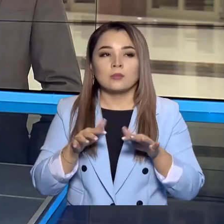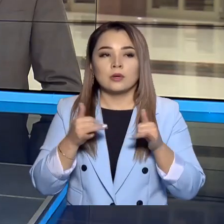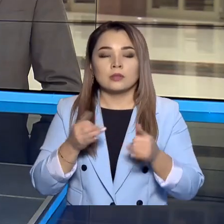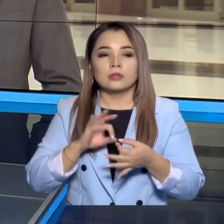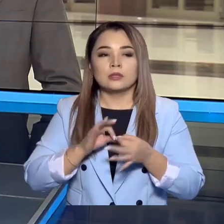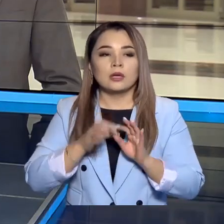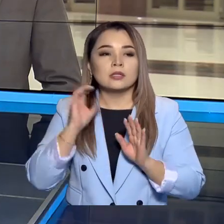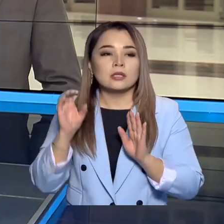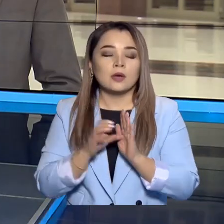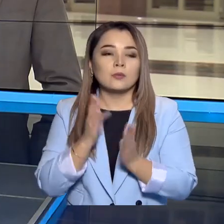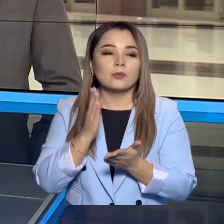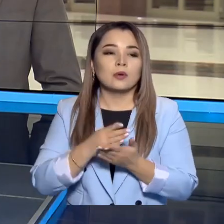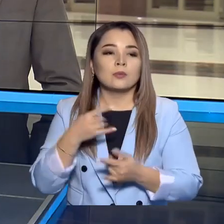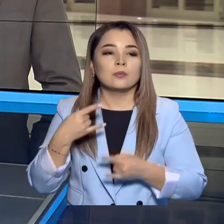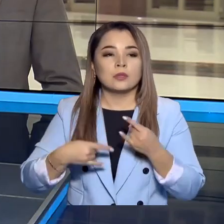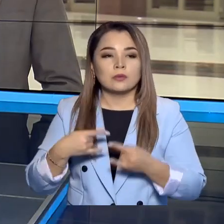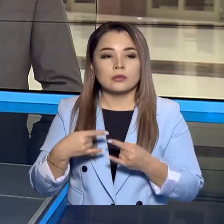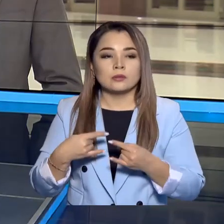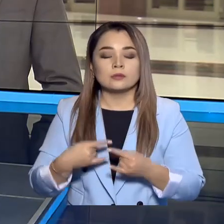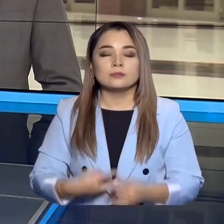тілшіміз Берік Көшербай тарқатады. Берік.